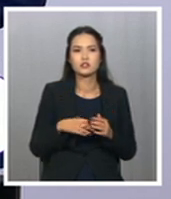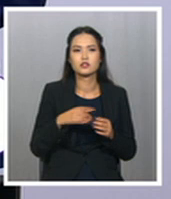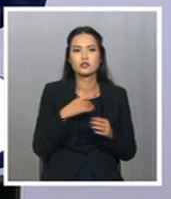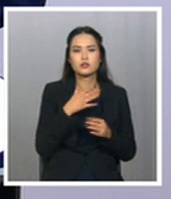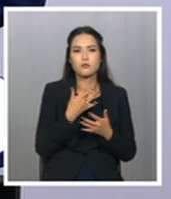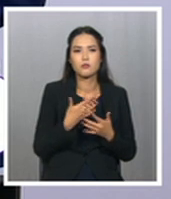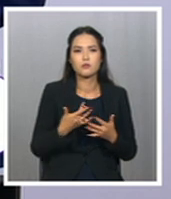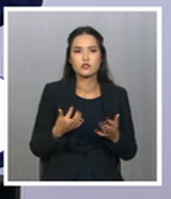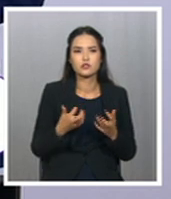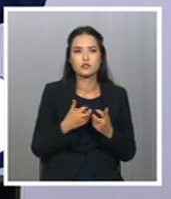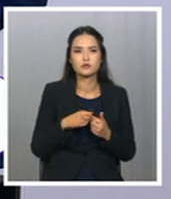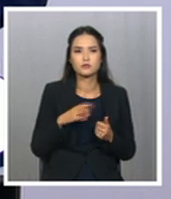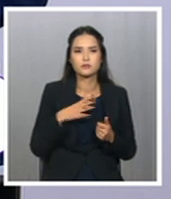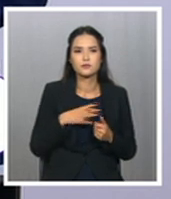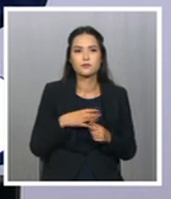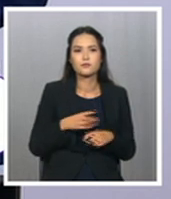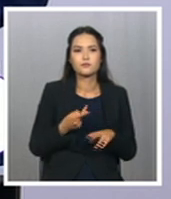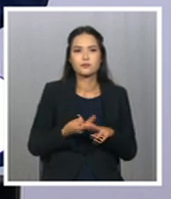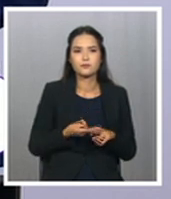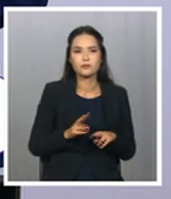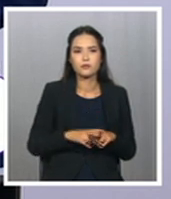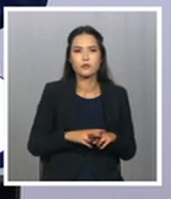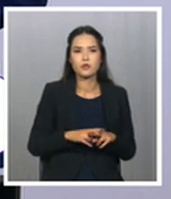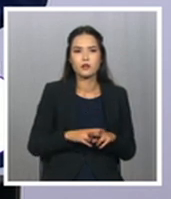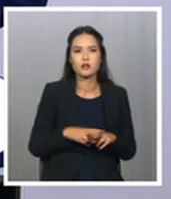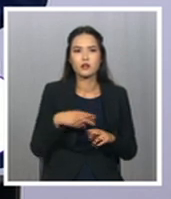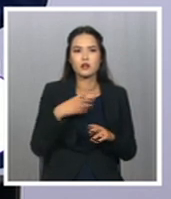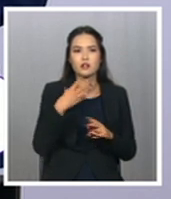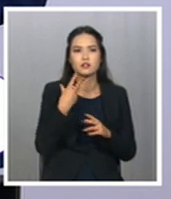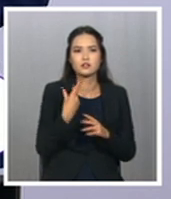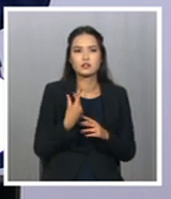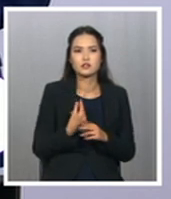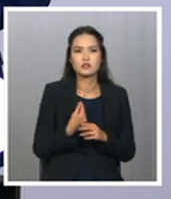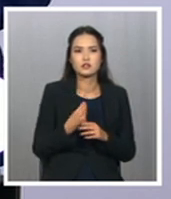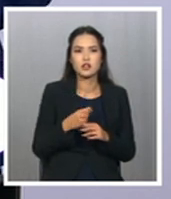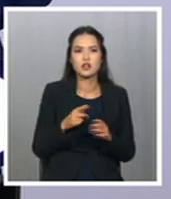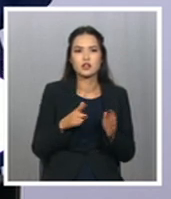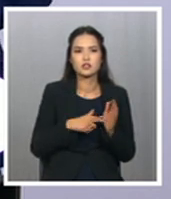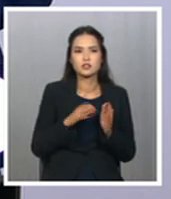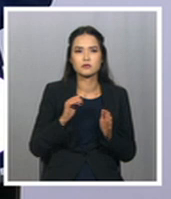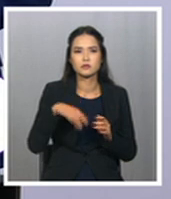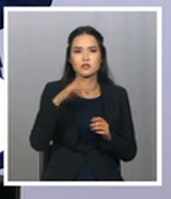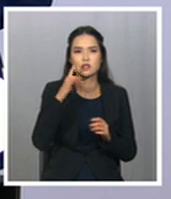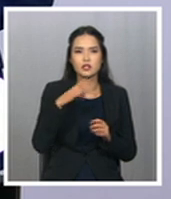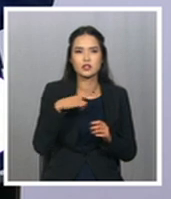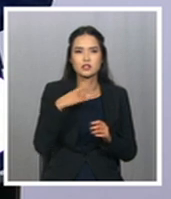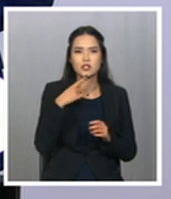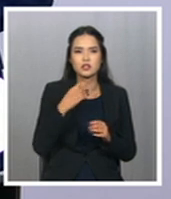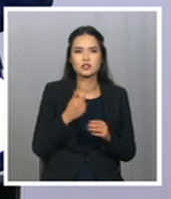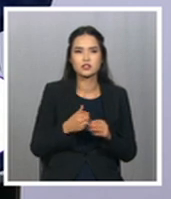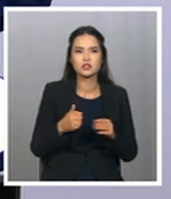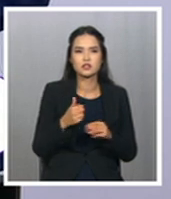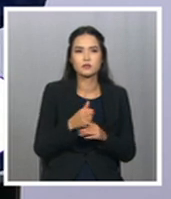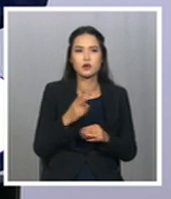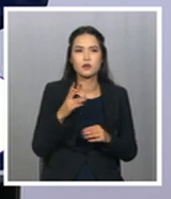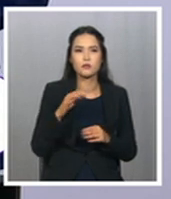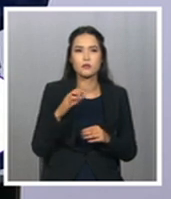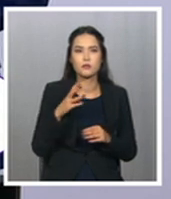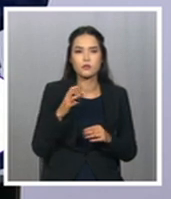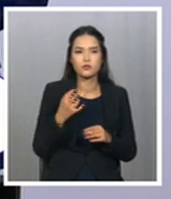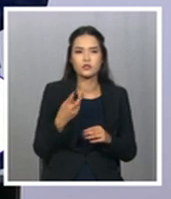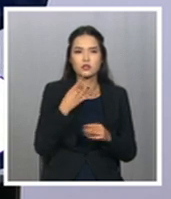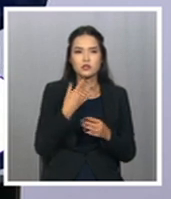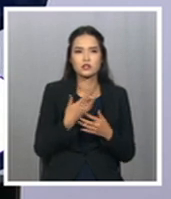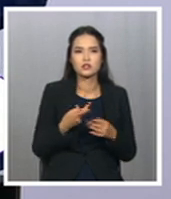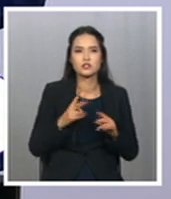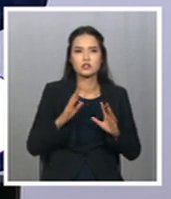шиеленістіріп жіберді. Бір ғана Семей облысының өзінде 100 мың қазақтың жерсіз қалып, көрші Томска, Тобыл